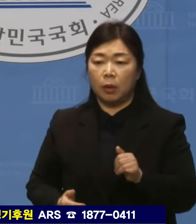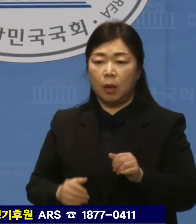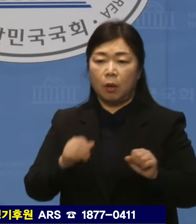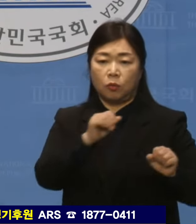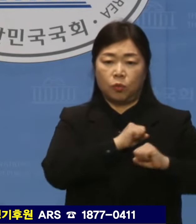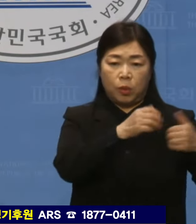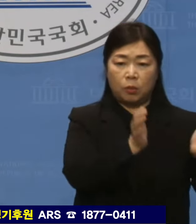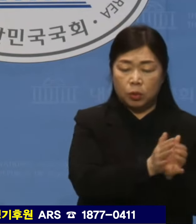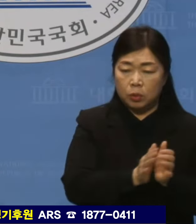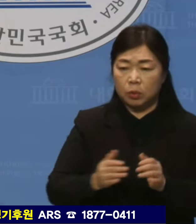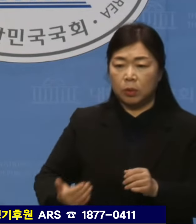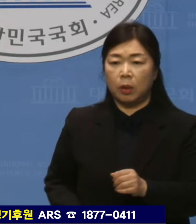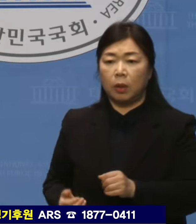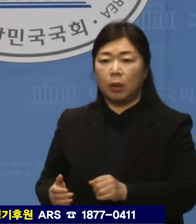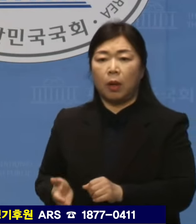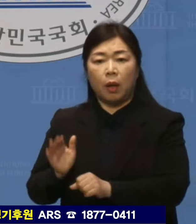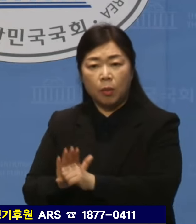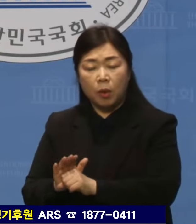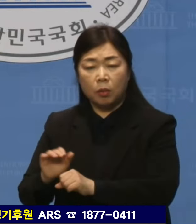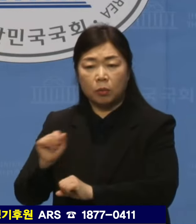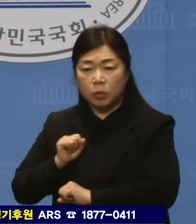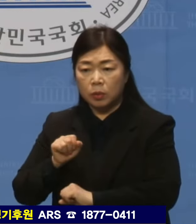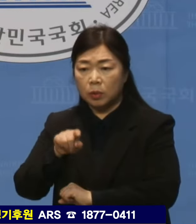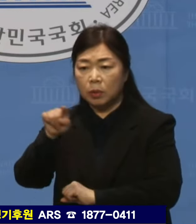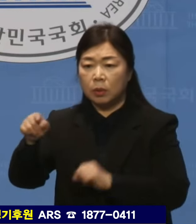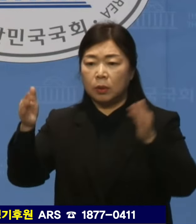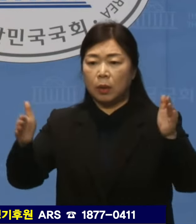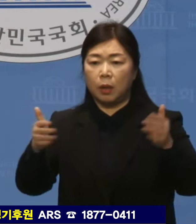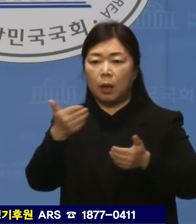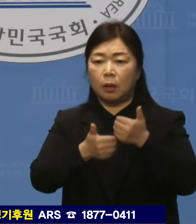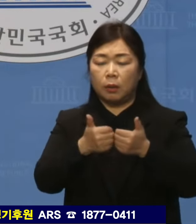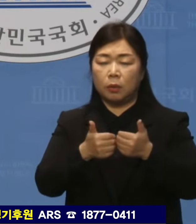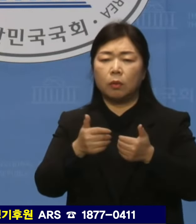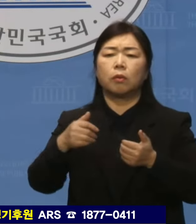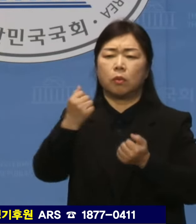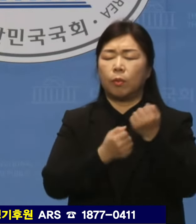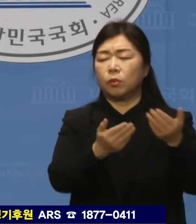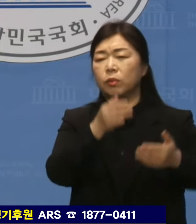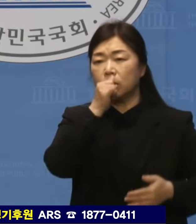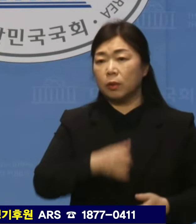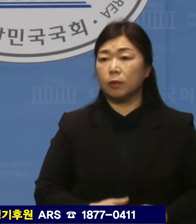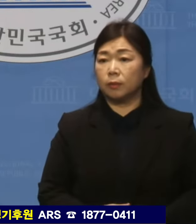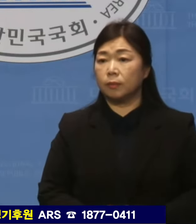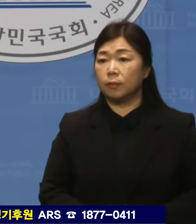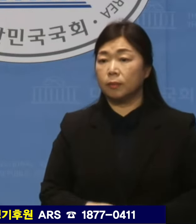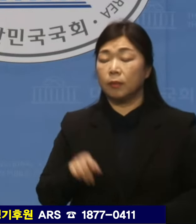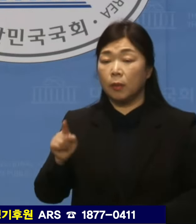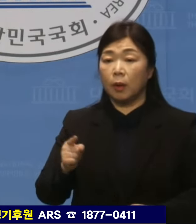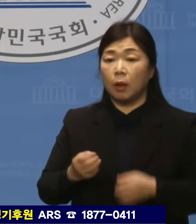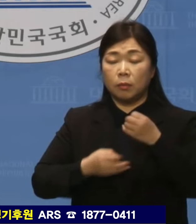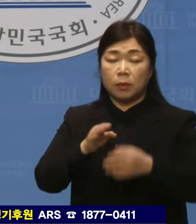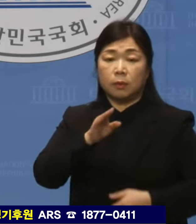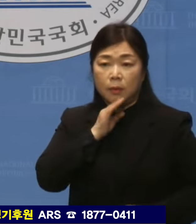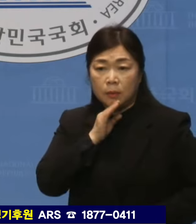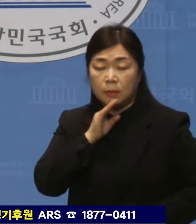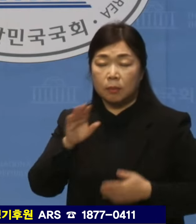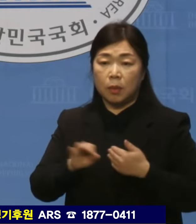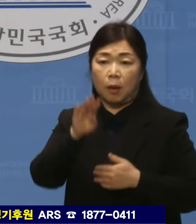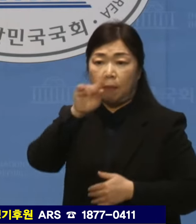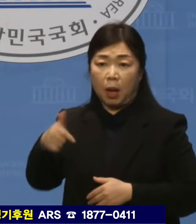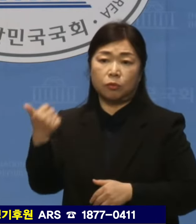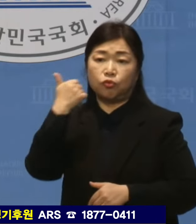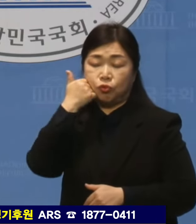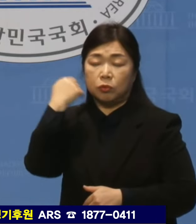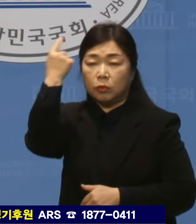갈등도 설명해 줬다고 합니다 대통령실 공직기강 비서관실 방모 행정관의 진술이 사실이라면